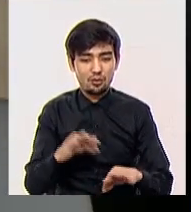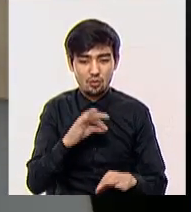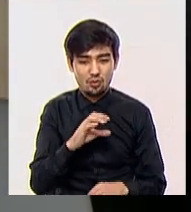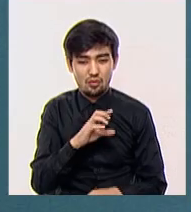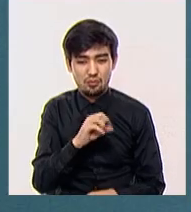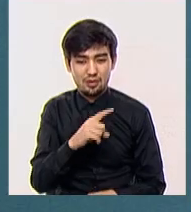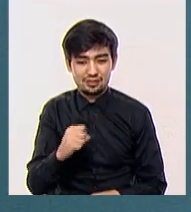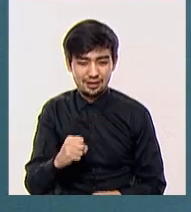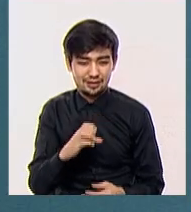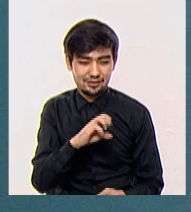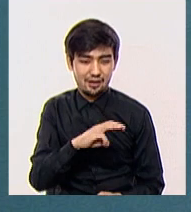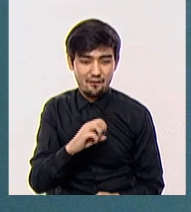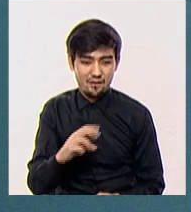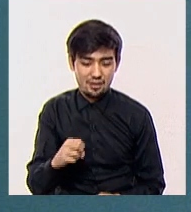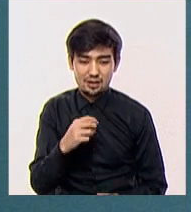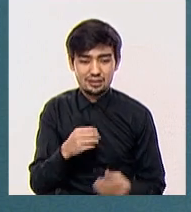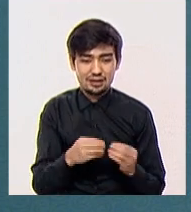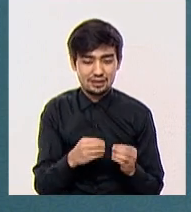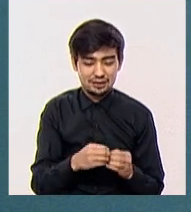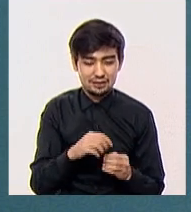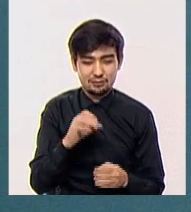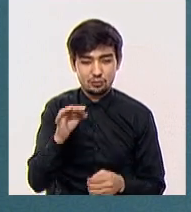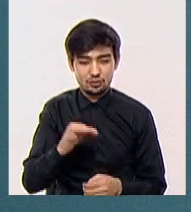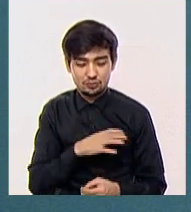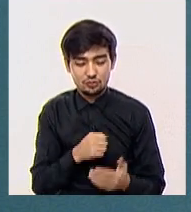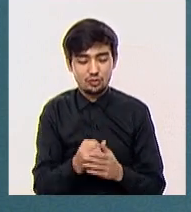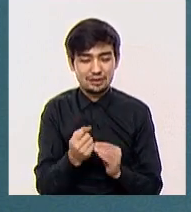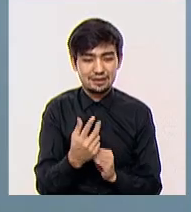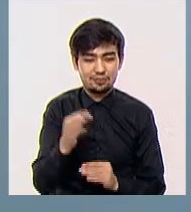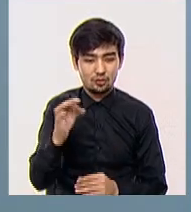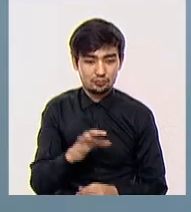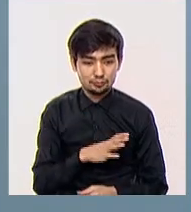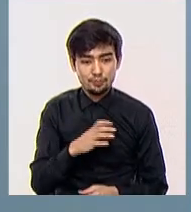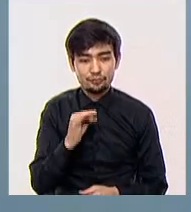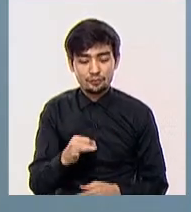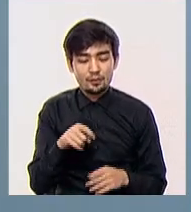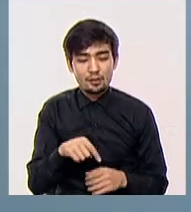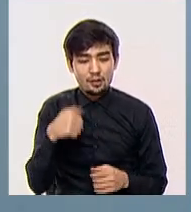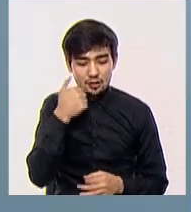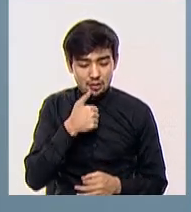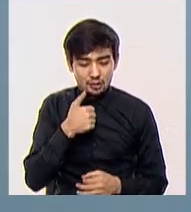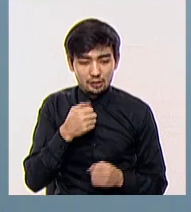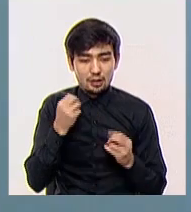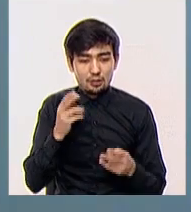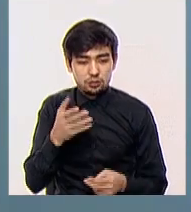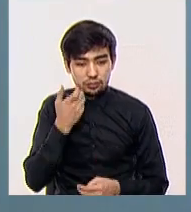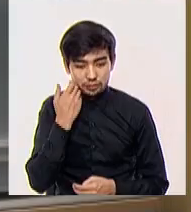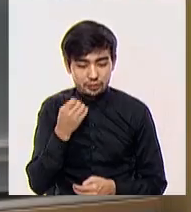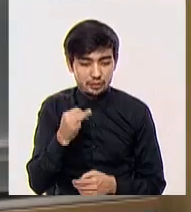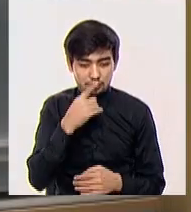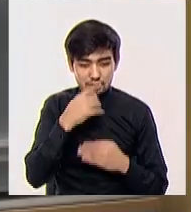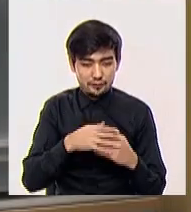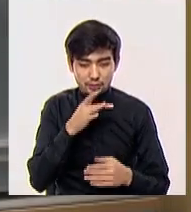с 10,25% до 13,5%. Насколько эффективными окажутся принимаемые меры, казахстанцы узнают в ближайшее